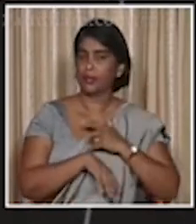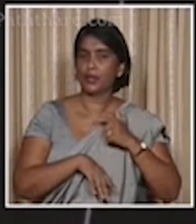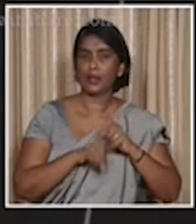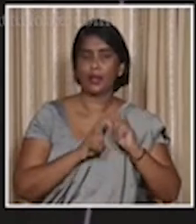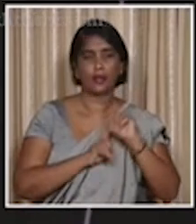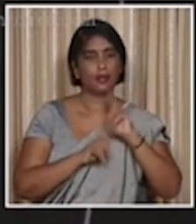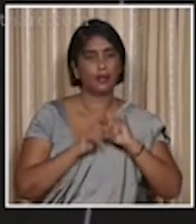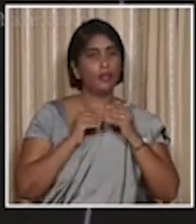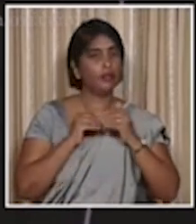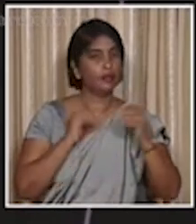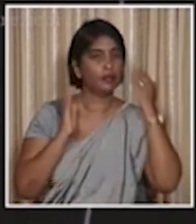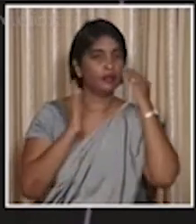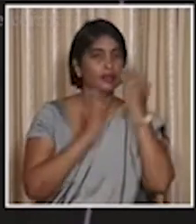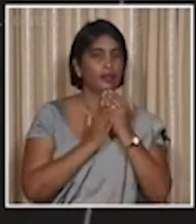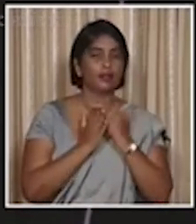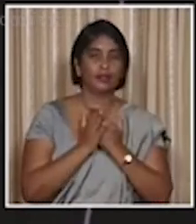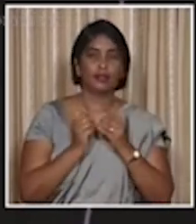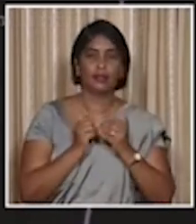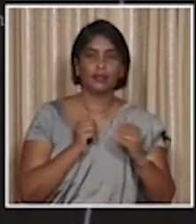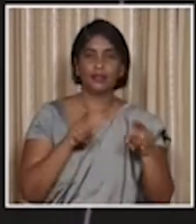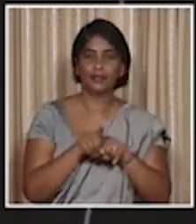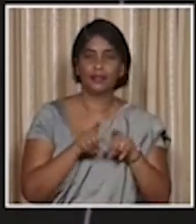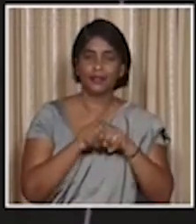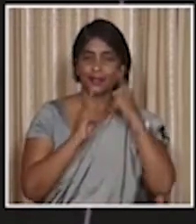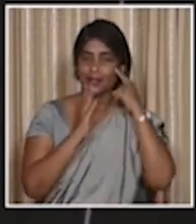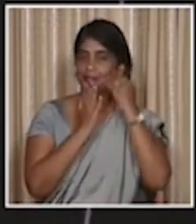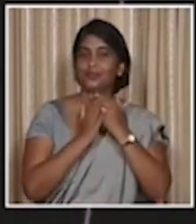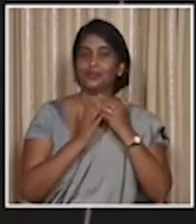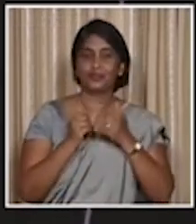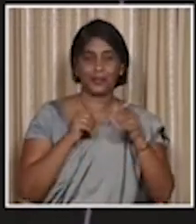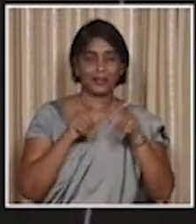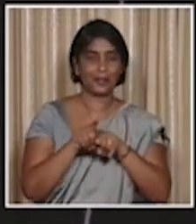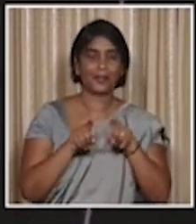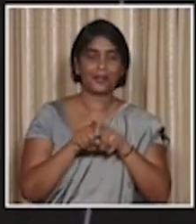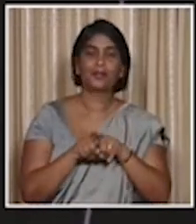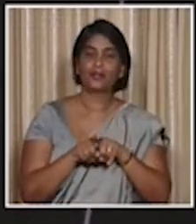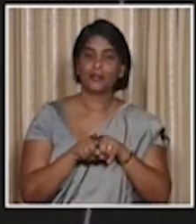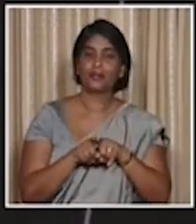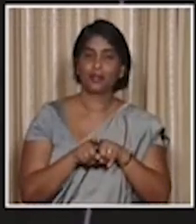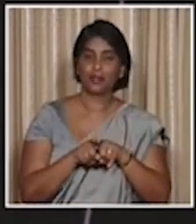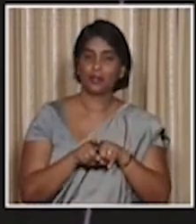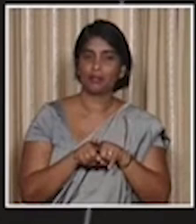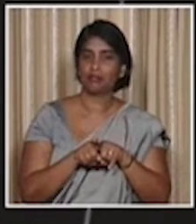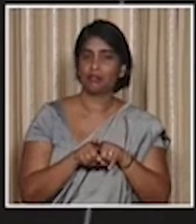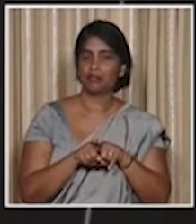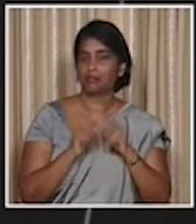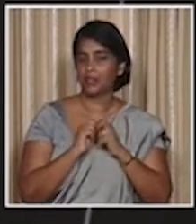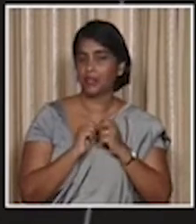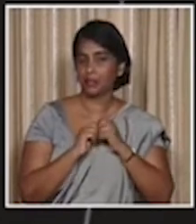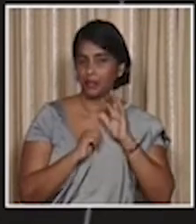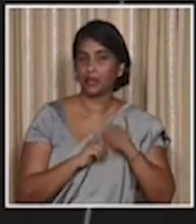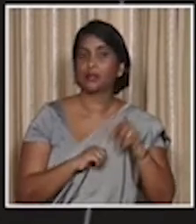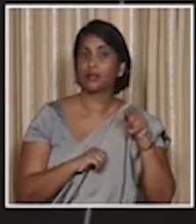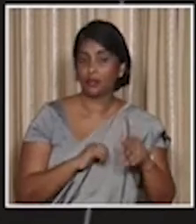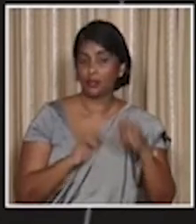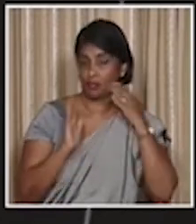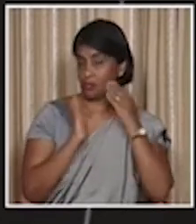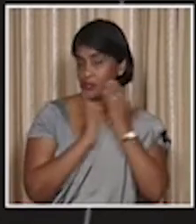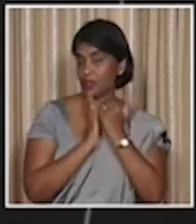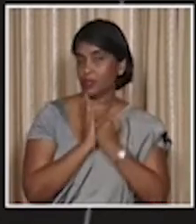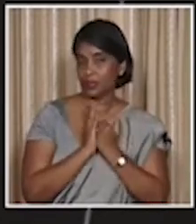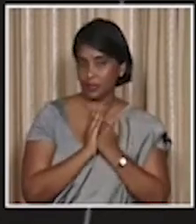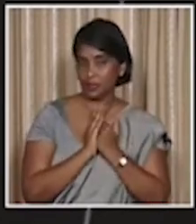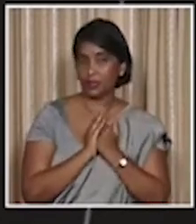මේ පාර්ලිමේන්තුව තුලම සිදුවෙච්ච දේවල් මමත් ඒකට එක් වික්ටම් කෙනෙක්. මේ වෙච්ච සිදුවීම්